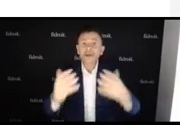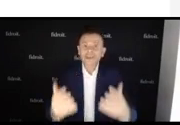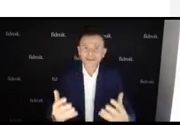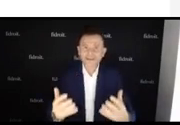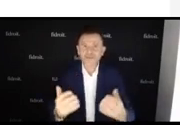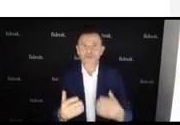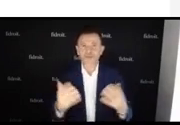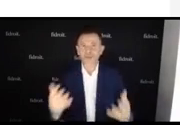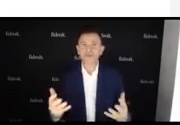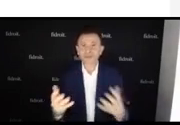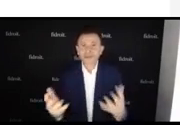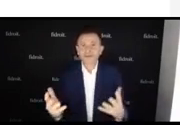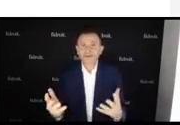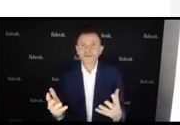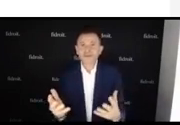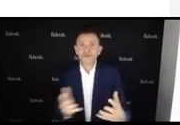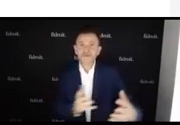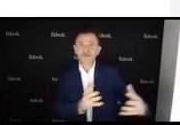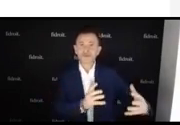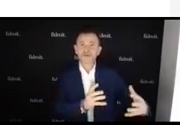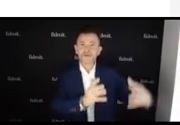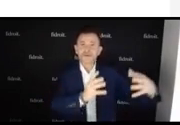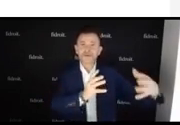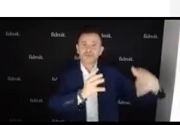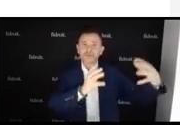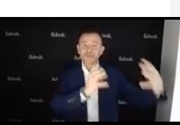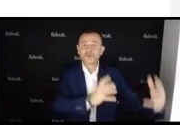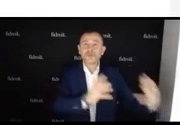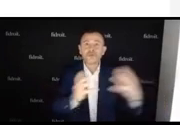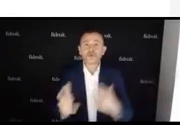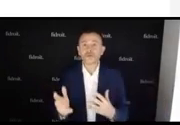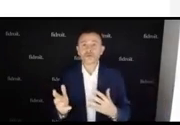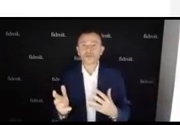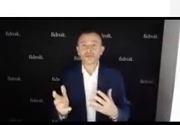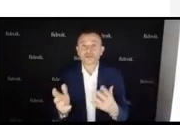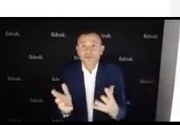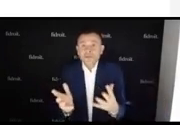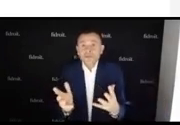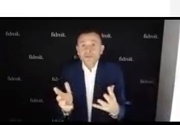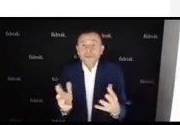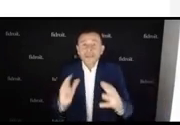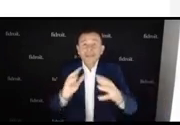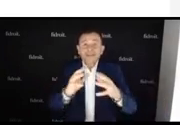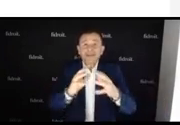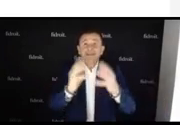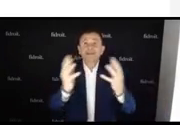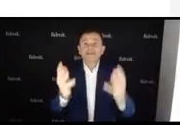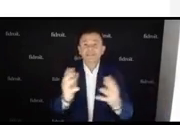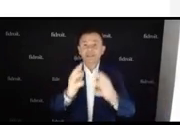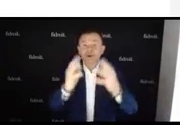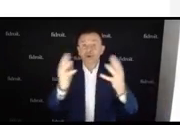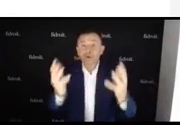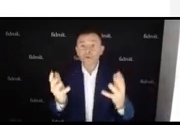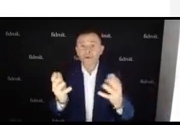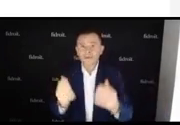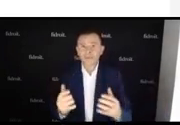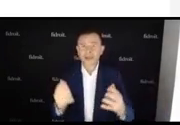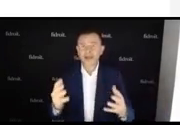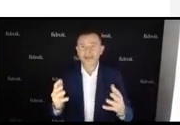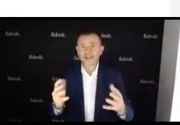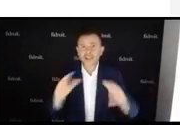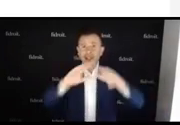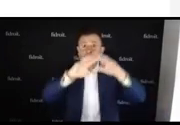une variation dans le capital obtenu selon qu'on opte pour l'une ou l'autre de ces solutions et ça tient essentiellement aux